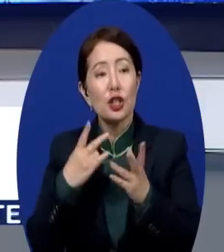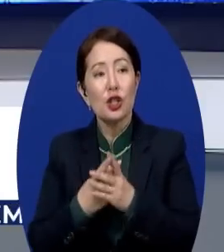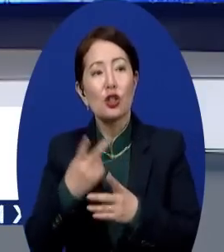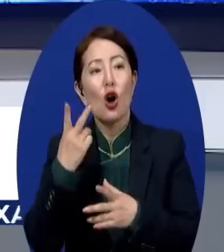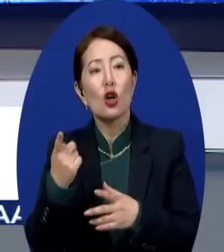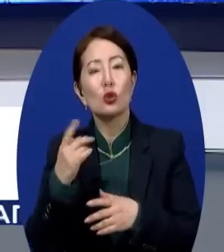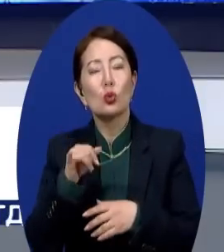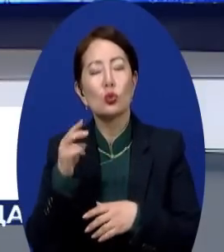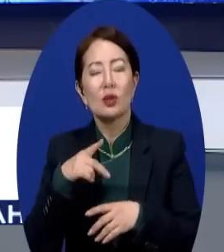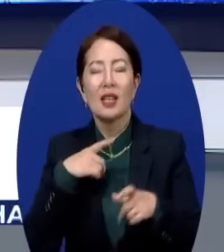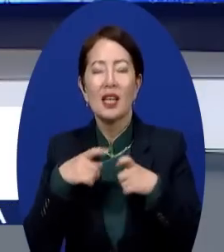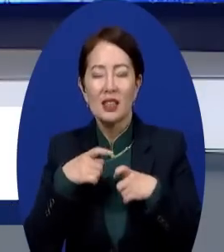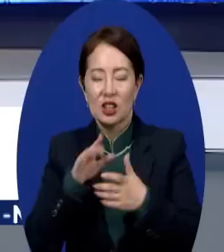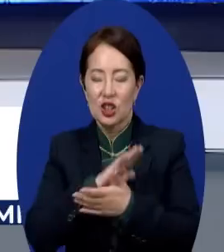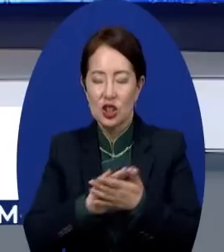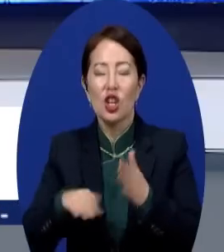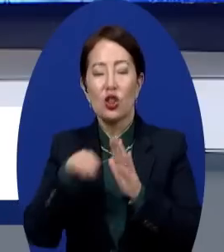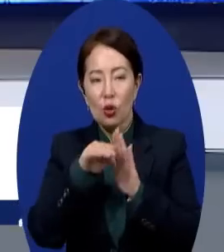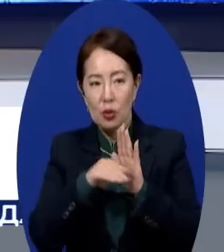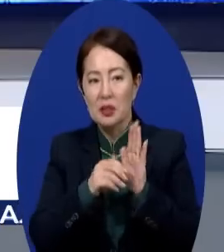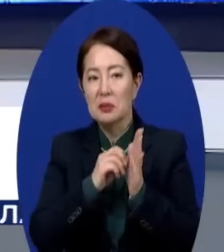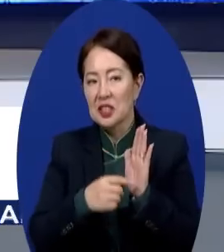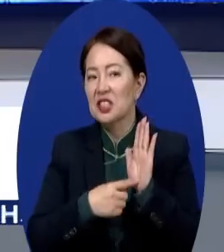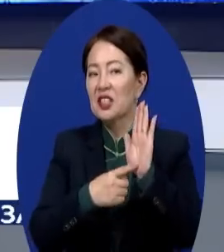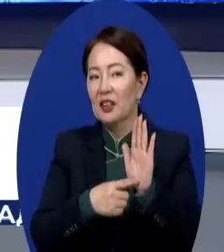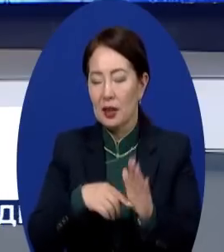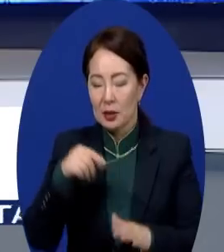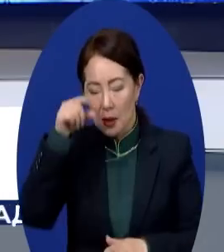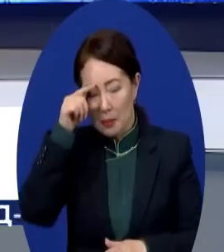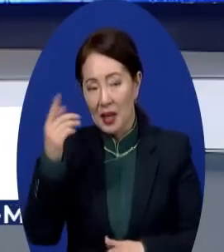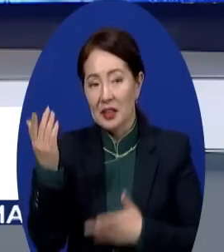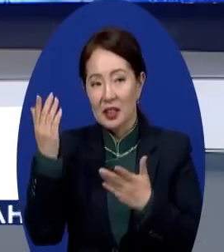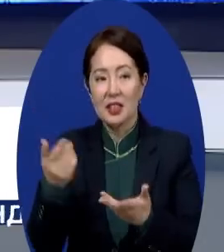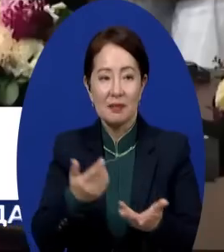21-р зууны эдийн засгийн шин дүрмийг бичиж байна гэдгийг Байден цохон тэмдэглэлээ.